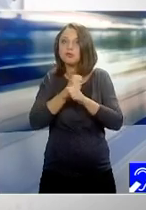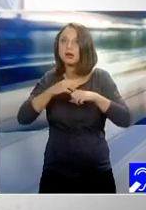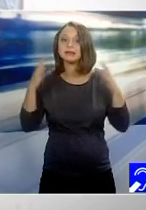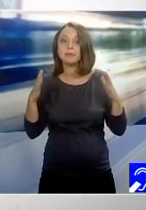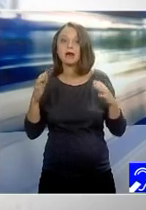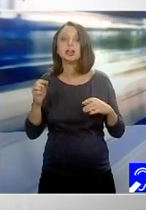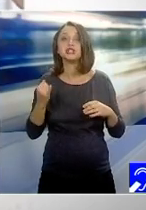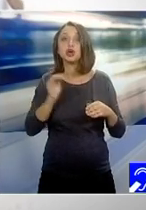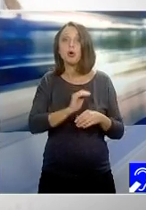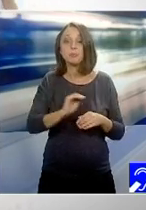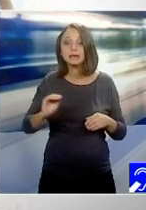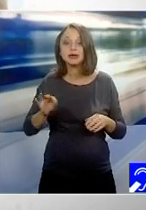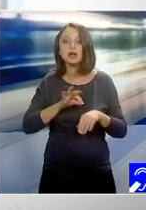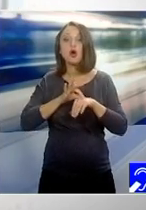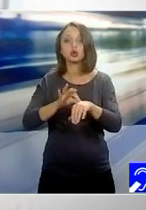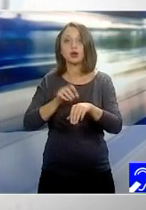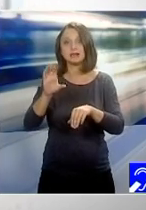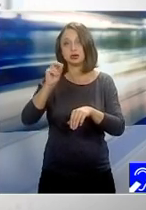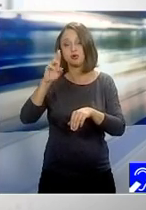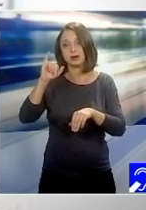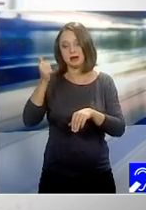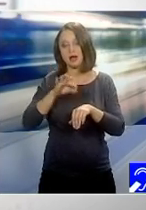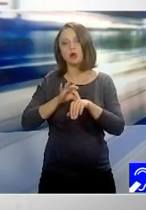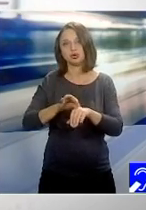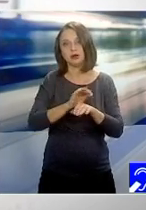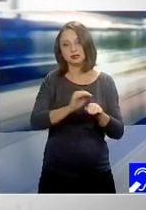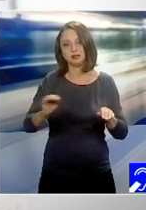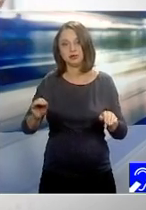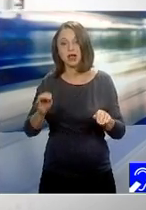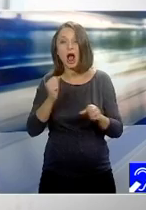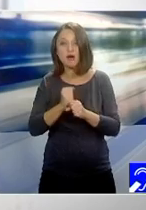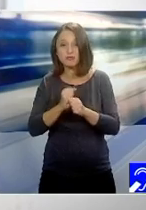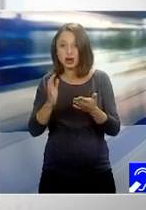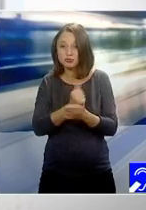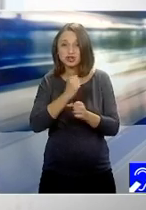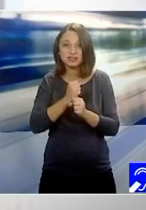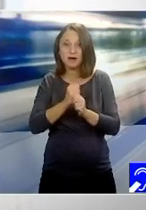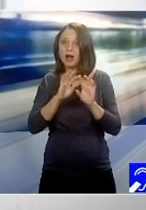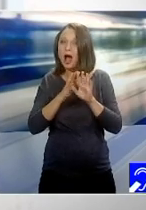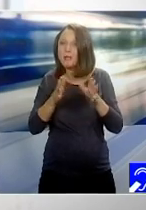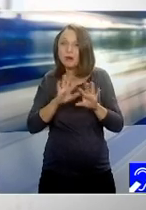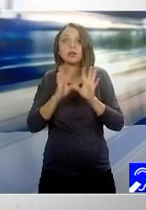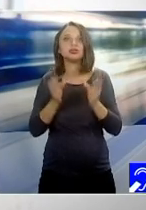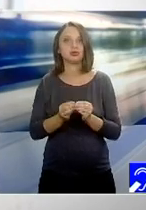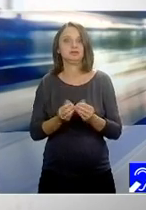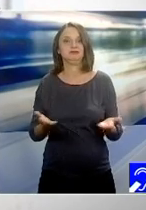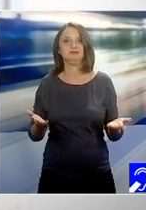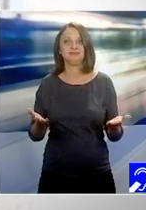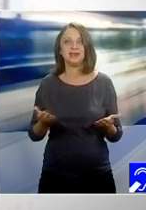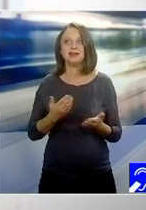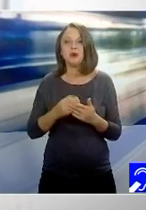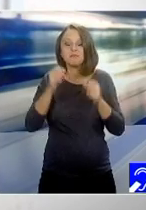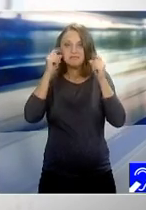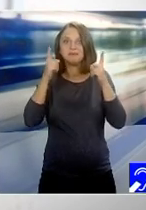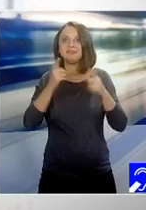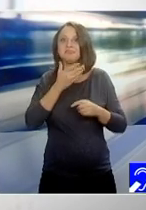coordonați de Corina, au reușit să facă aproape tot. Deci pentru mine fascinant, pentru că mai puțin, pentru că